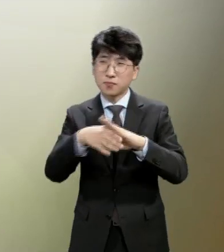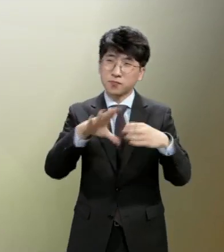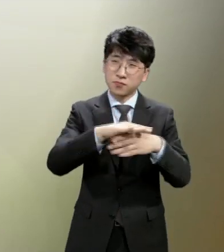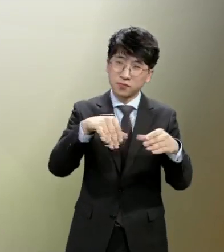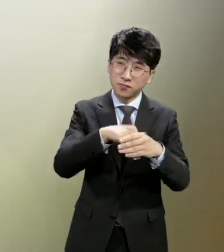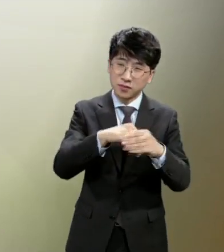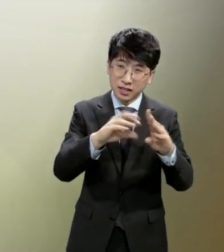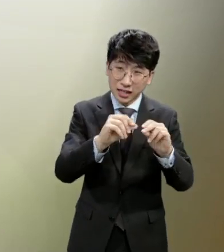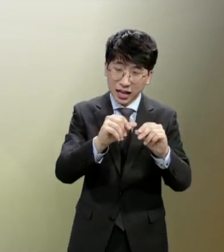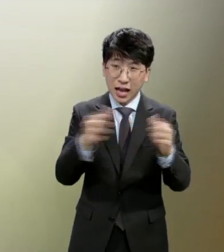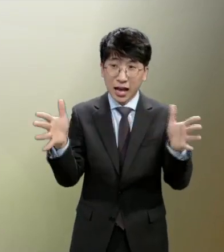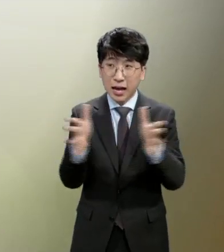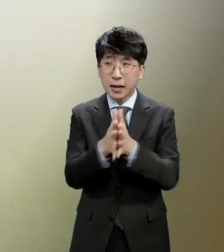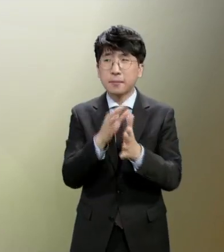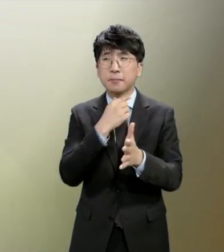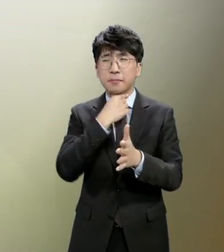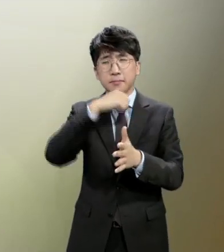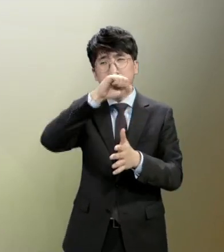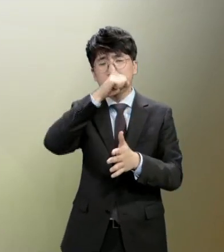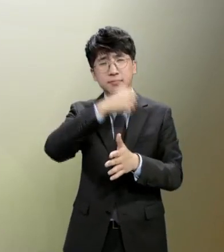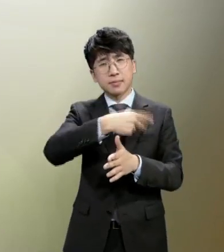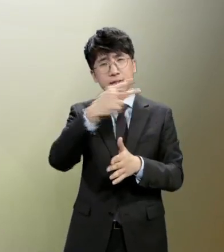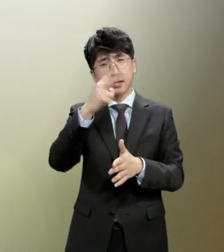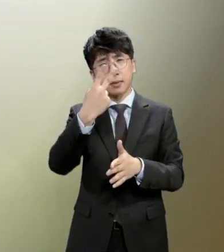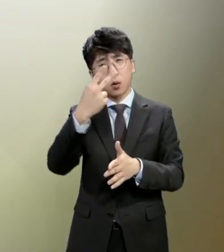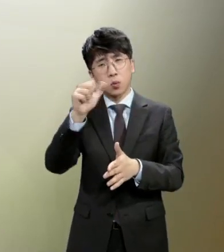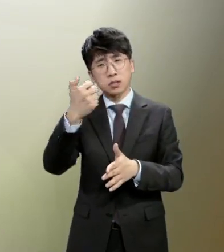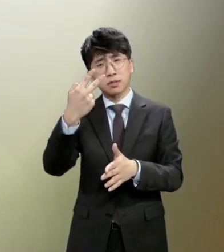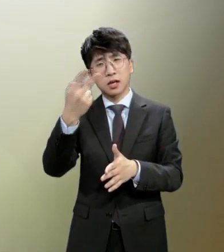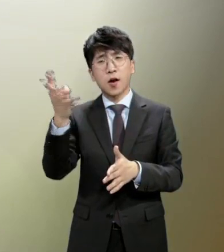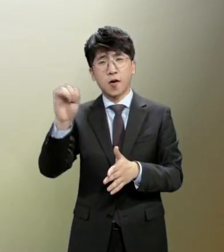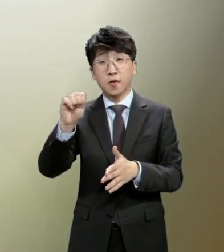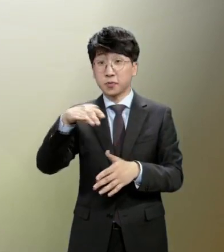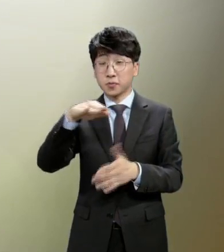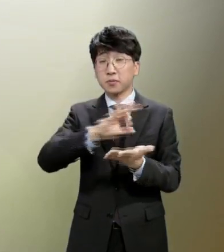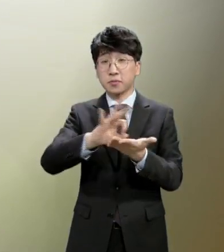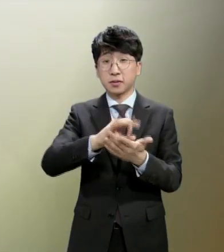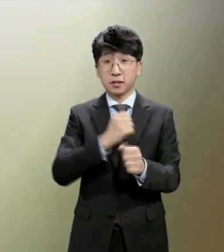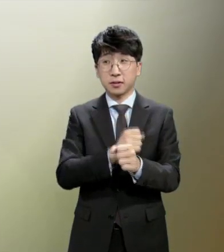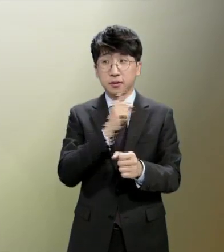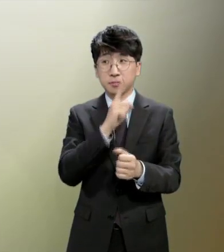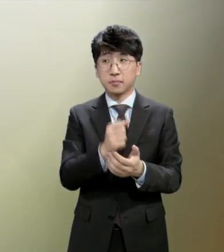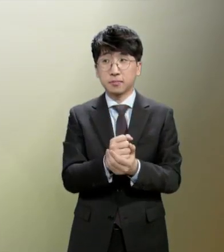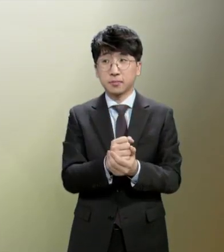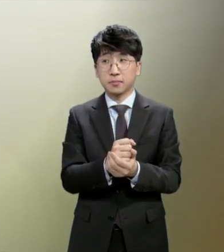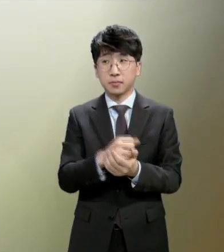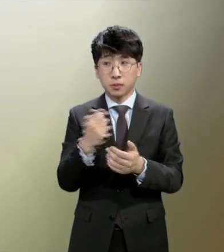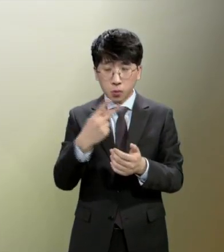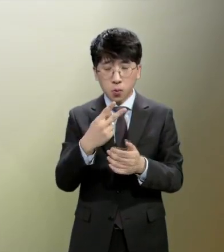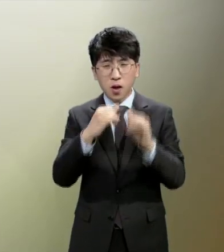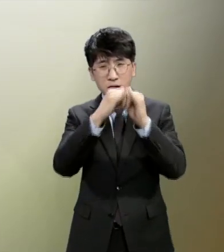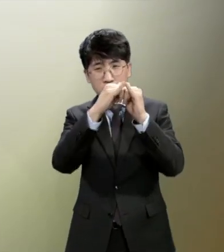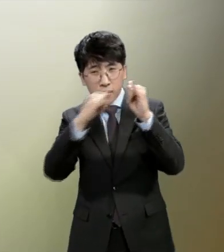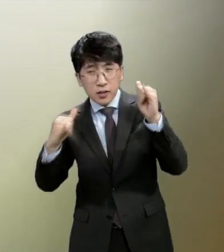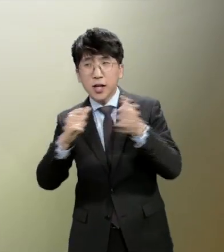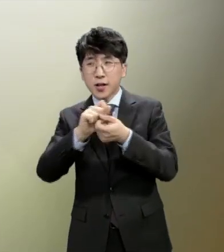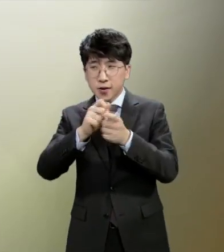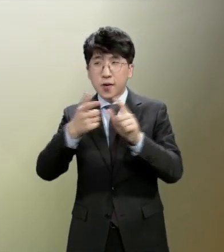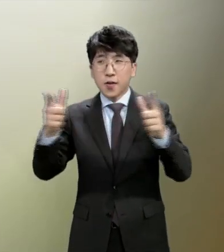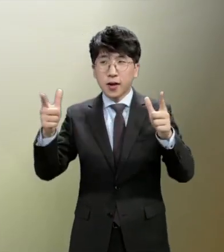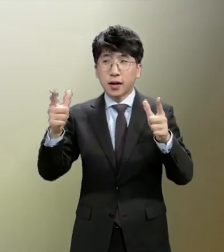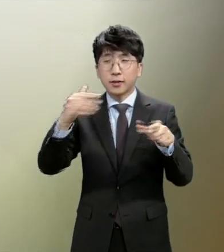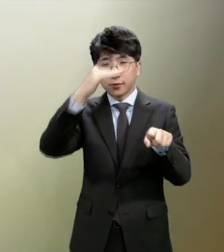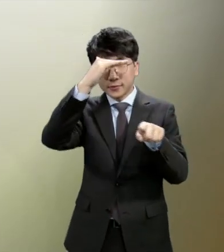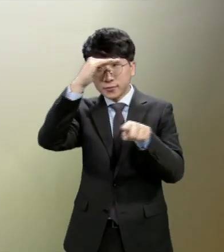약 2,252억 원이 투입됩니다. 서울 한민족에 관한 도서와 역사적 자료를 제공하는